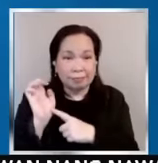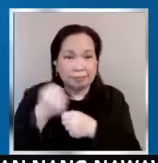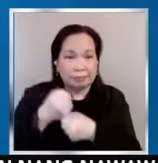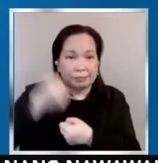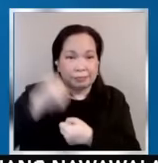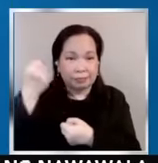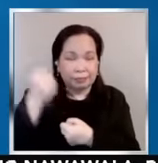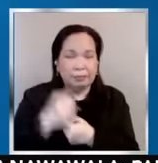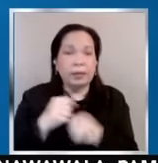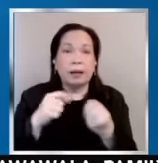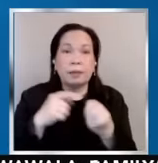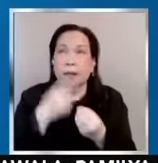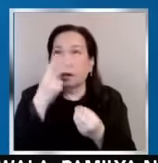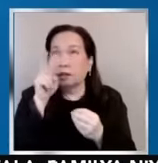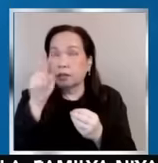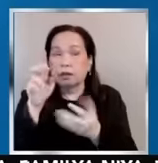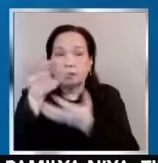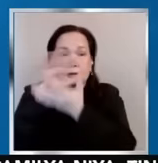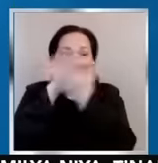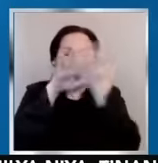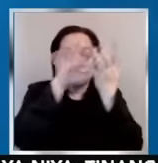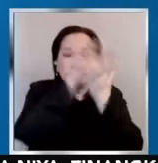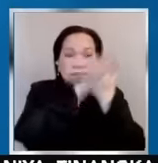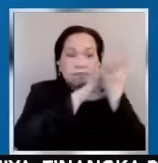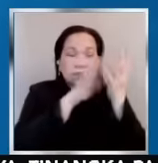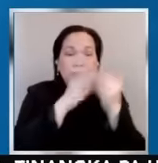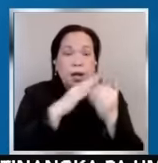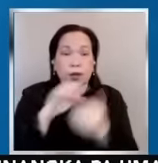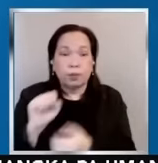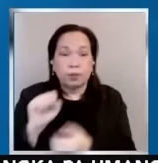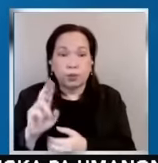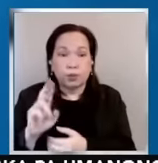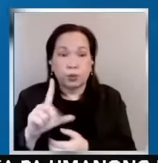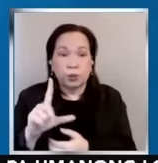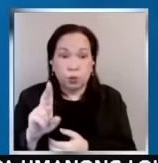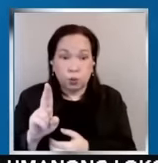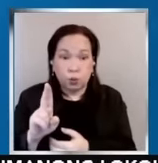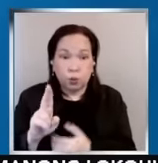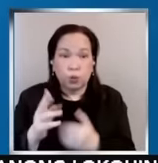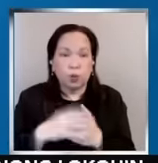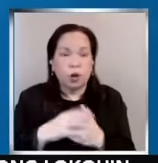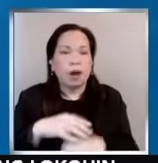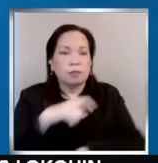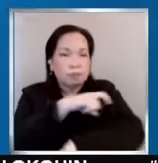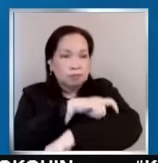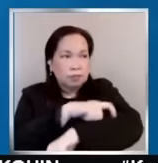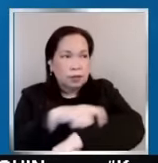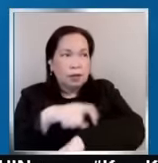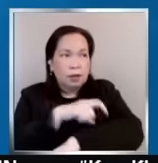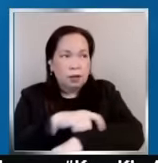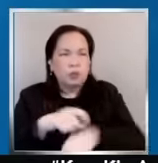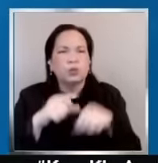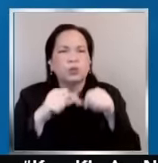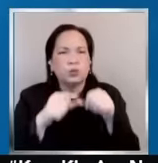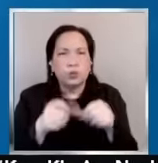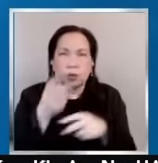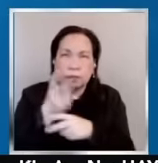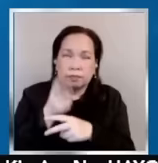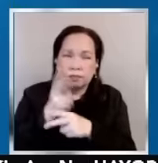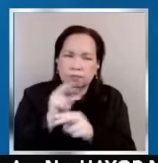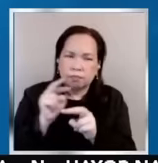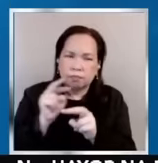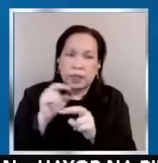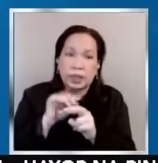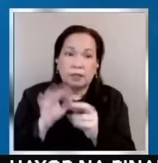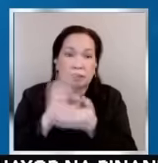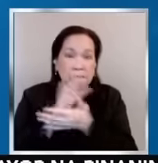cloud cluster o kumpol ng kaulapan sa Maysulusi. Malapit ho yan sa Palawan. Patuloy ho itong minomonitor kung mabubuo bilang